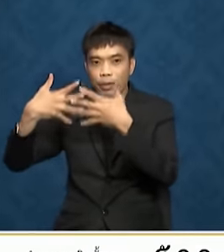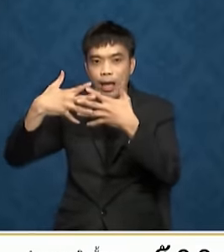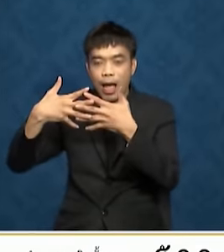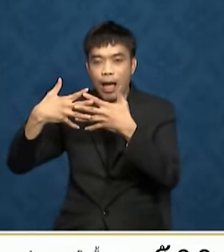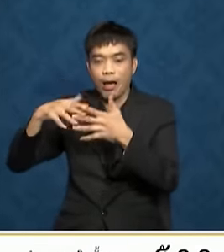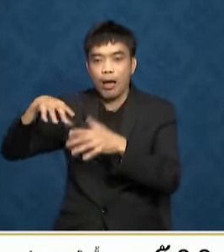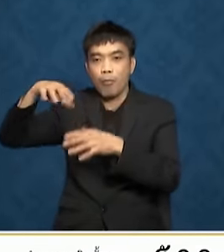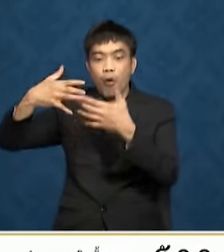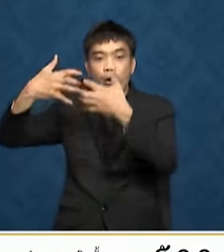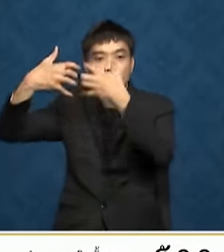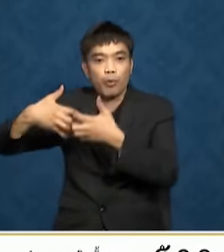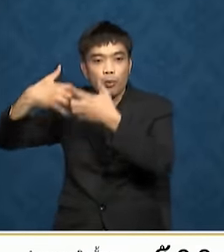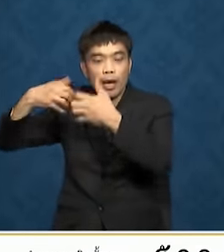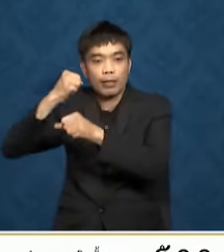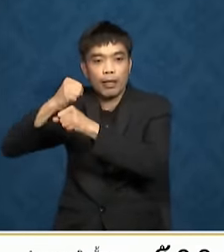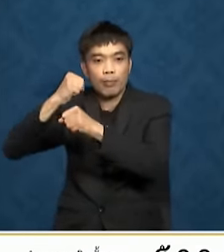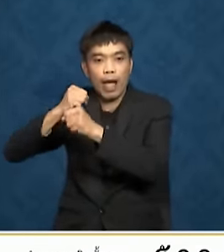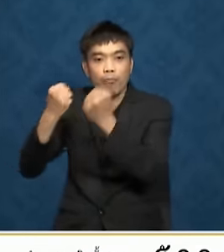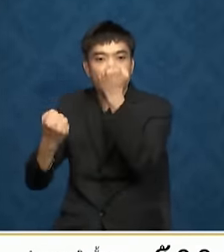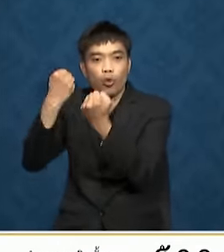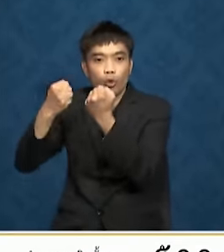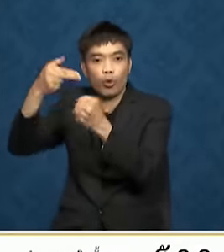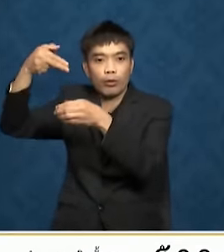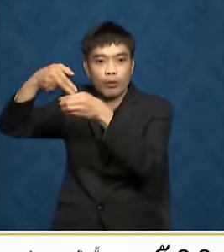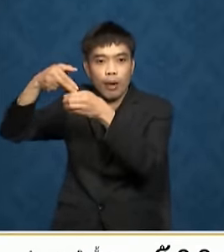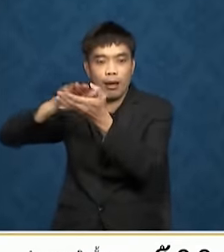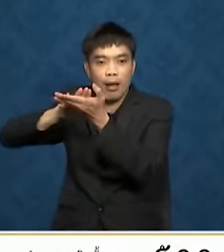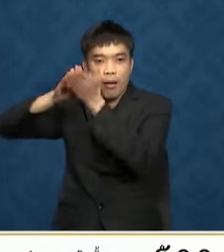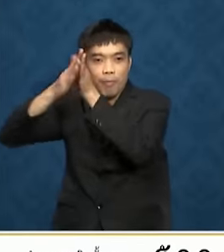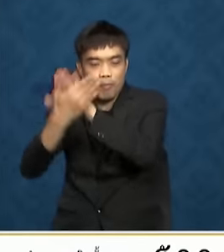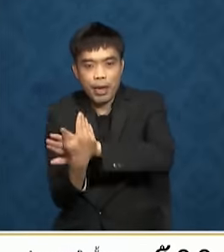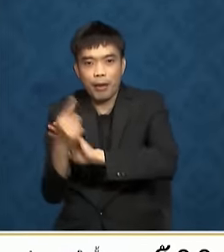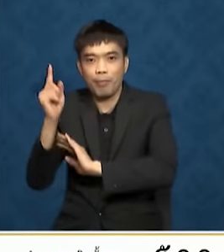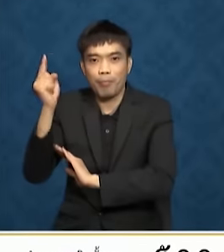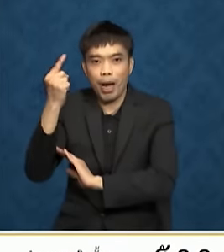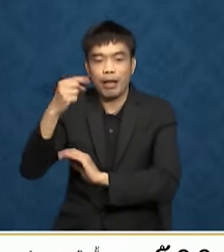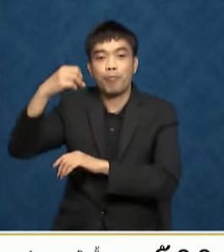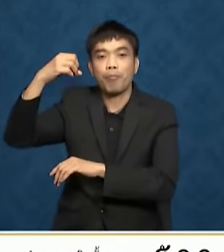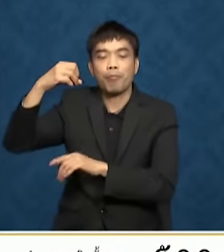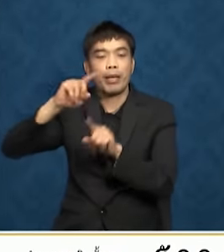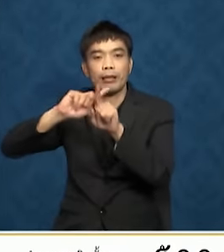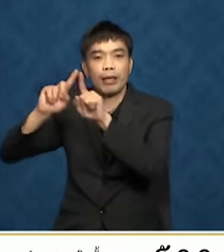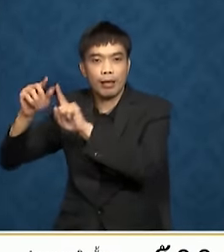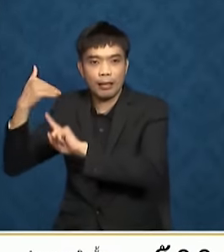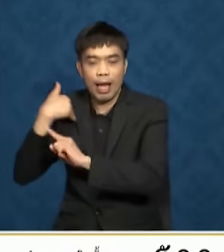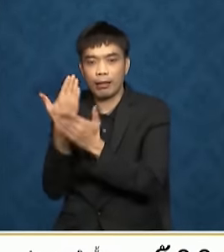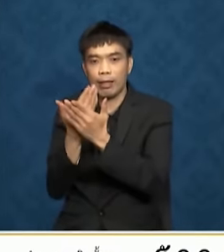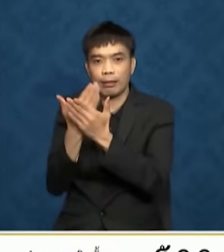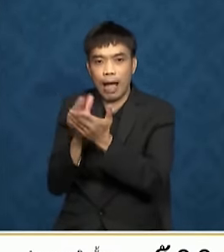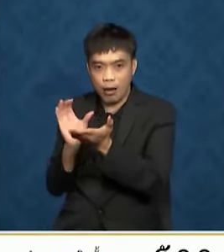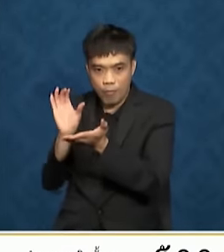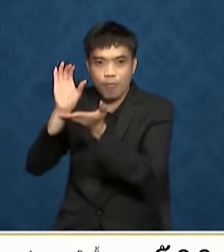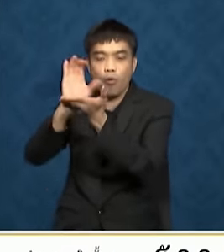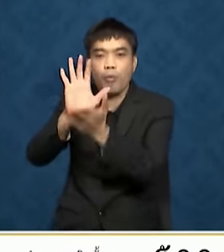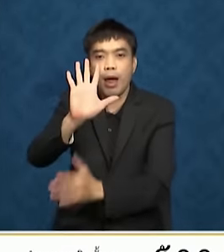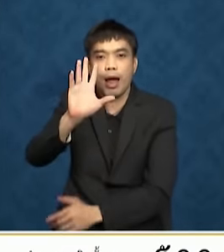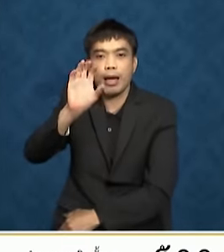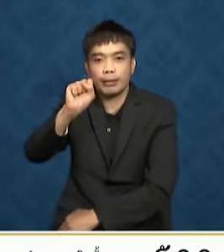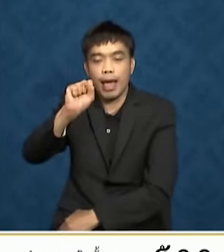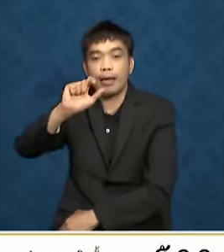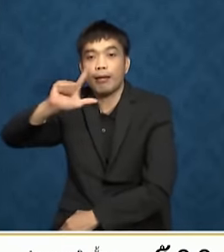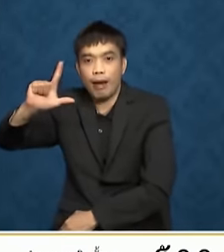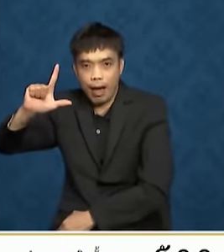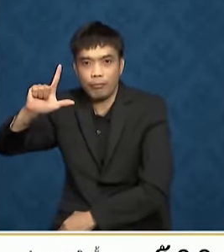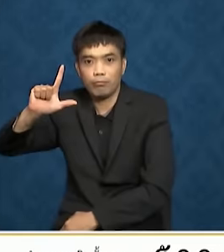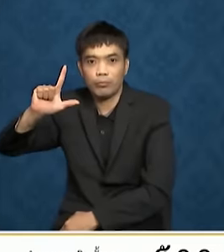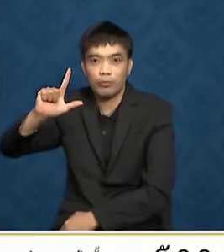งานสันดาบแล้วก็รีสกิลคนให้ได้ผ่านคองเกรสของเขาเนี่ยงบประมาณ 500,000ล้านบาทอันนี้ผมต้องให้เชิง